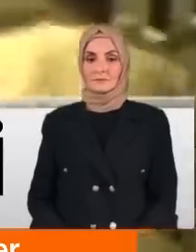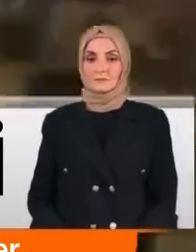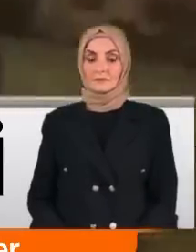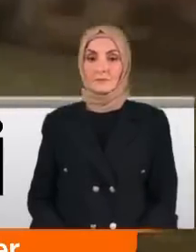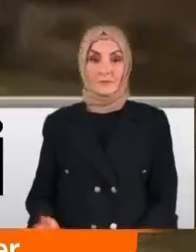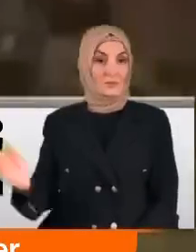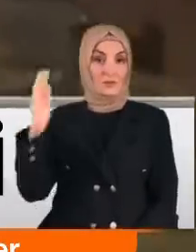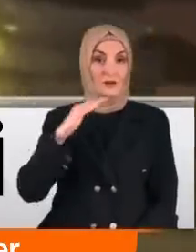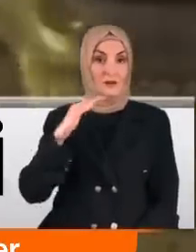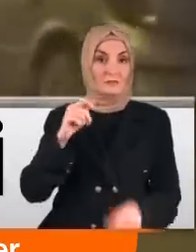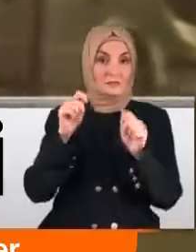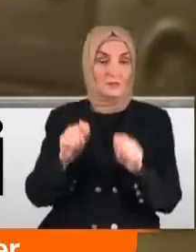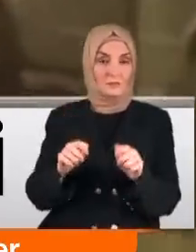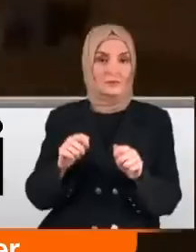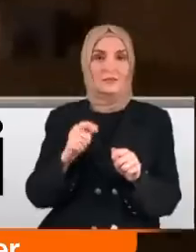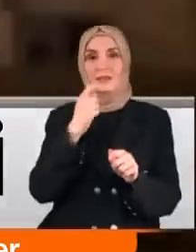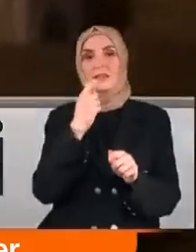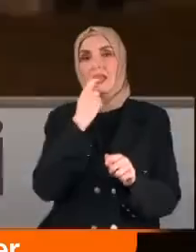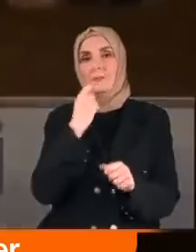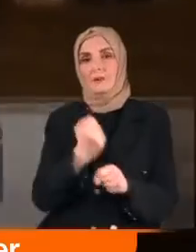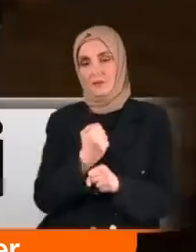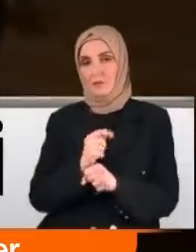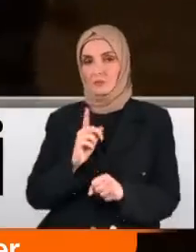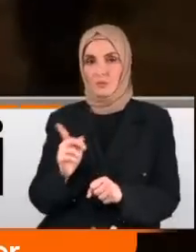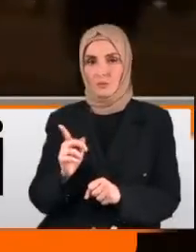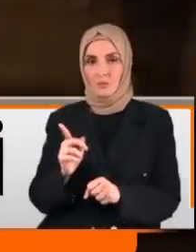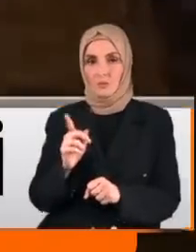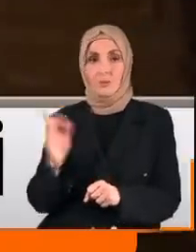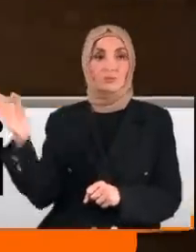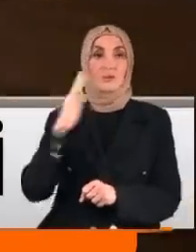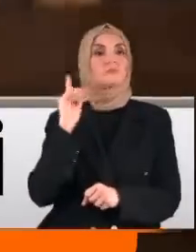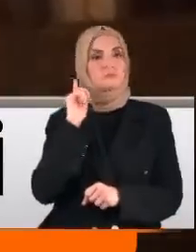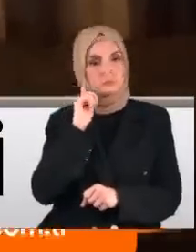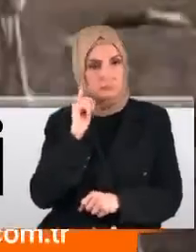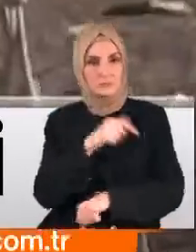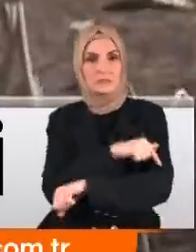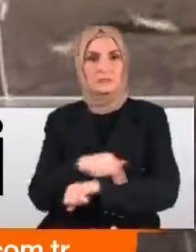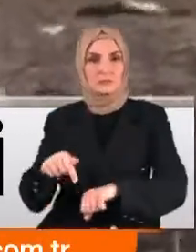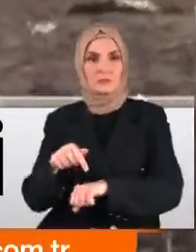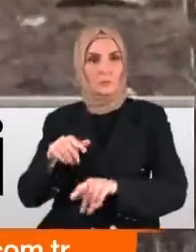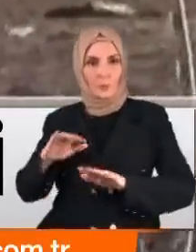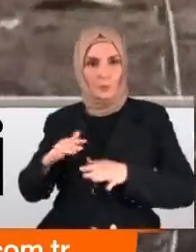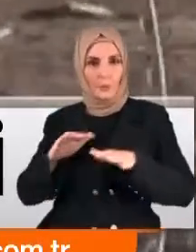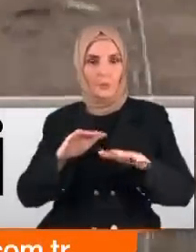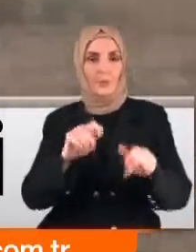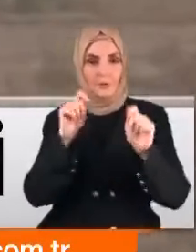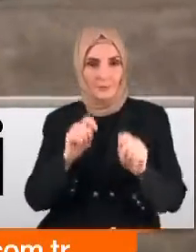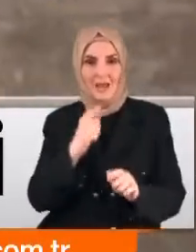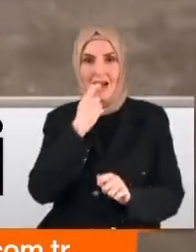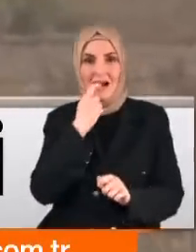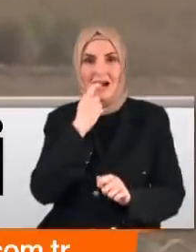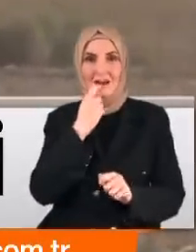Çağrıyı Selahattin Demirtaş yapmıştı. O çağrıya uyup sınıra yürüyen tel örgüleri aşıp Suriye'ye geçmeye çalışanlar